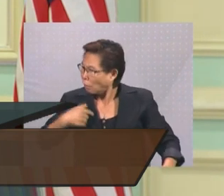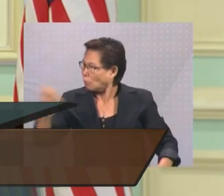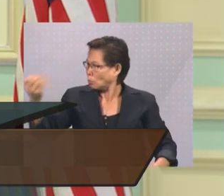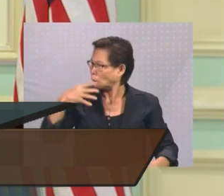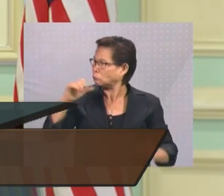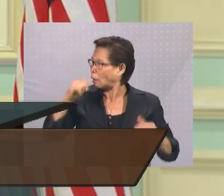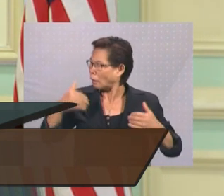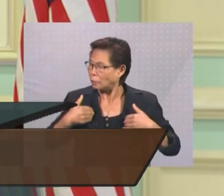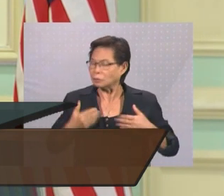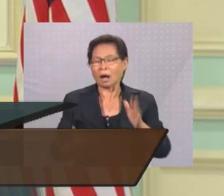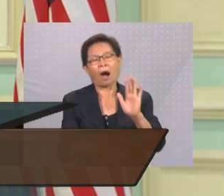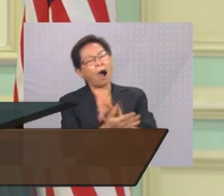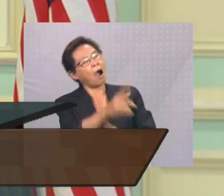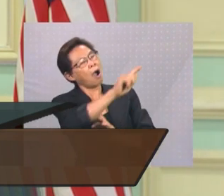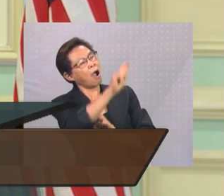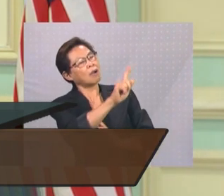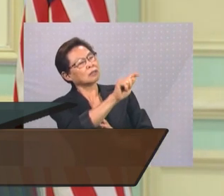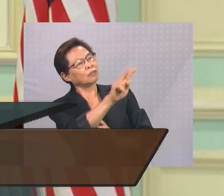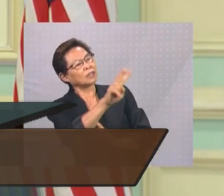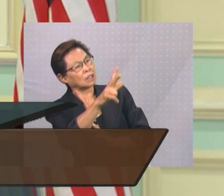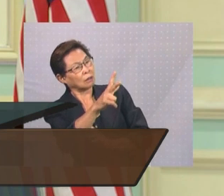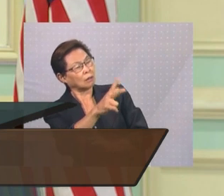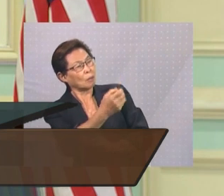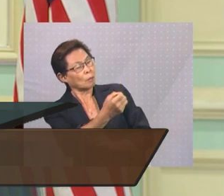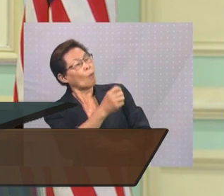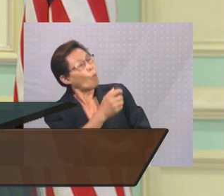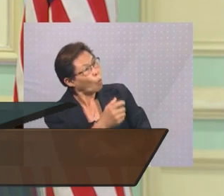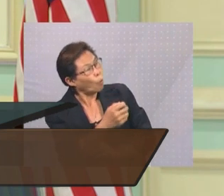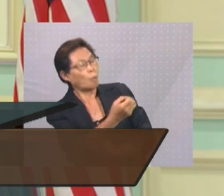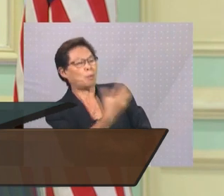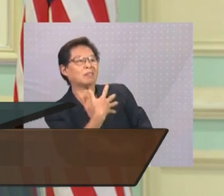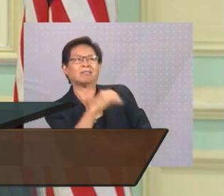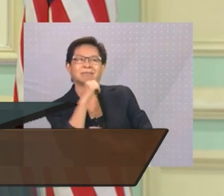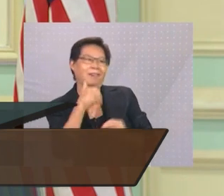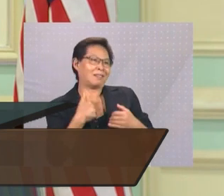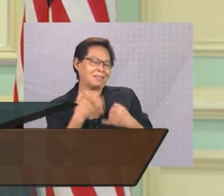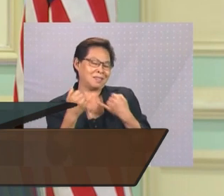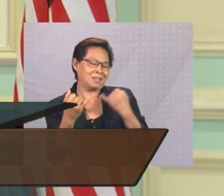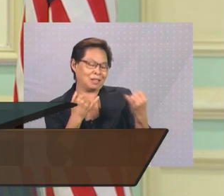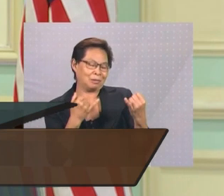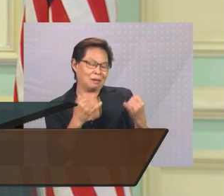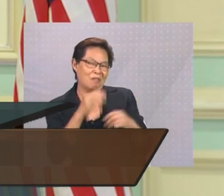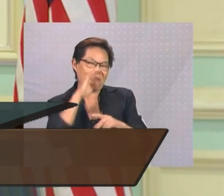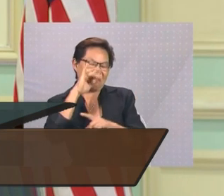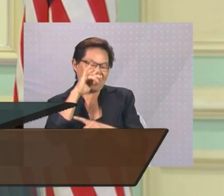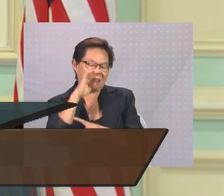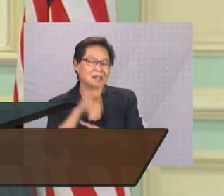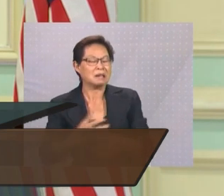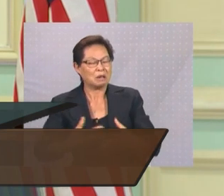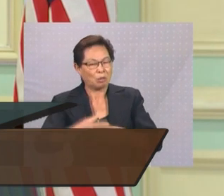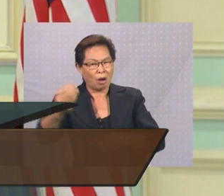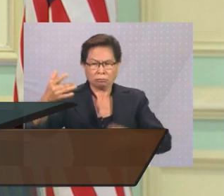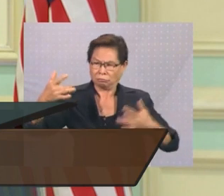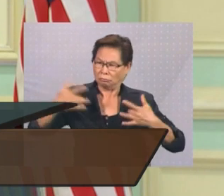dan cek dengan pihak TV3, dia kata memang tidak ada, fake. Jadi saya terpaksa mengeluarkan penafian